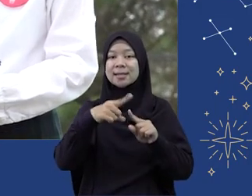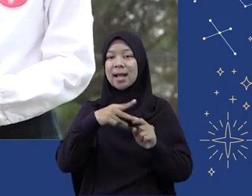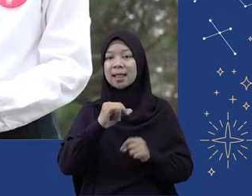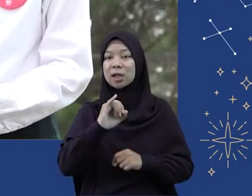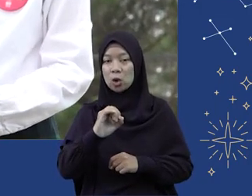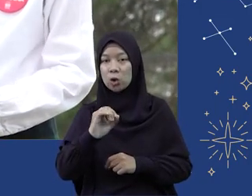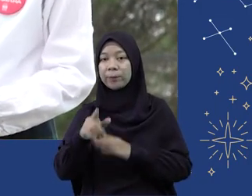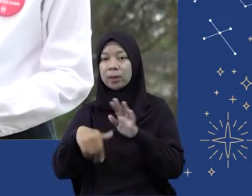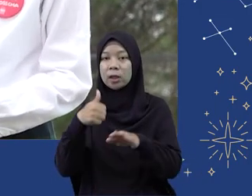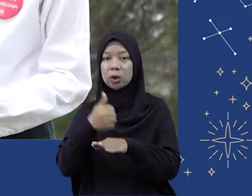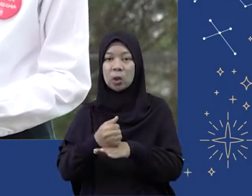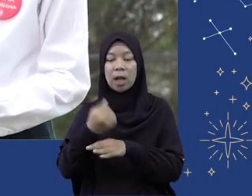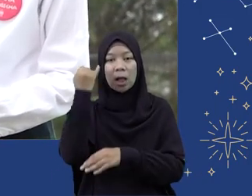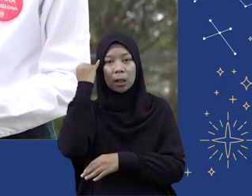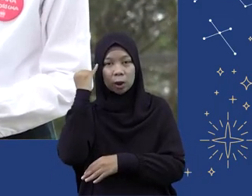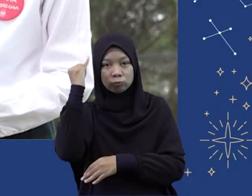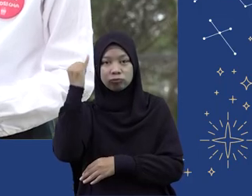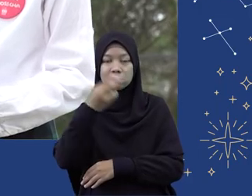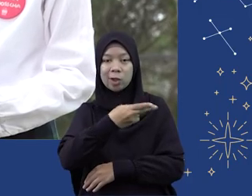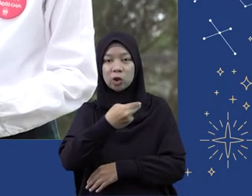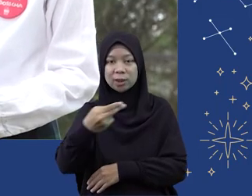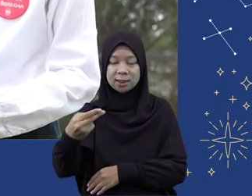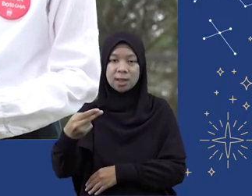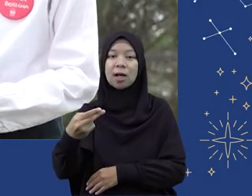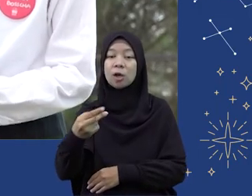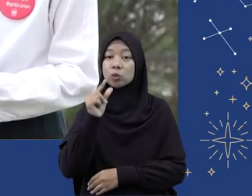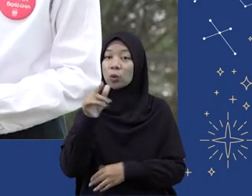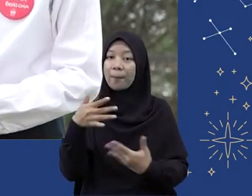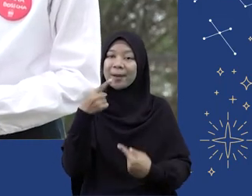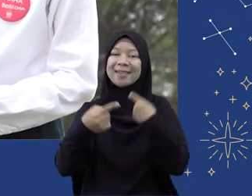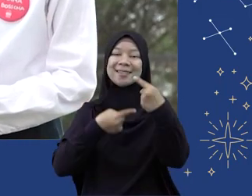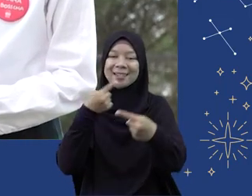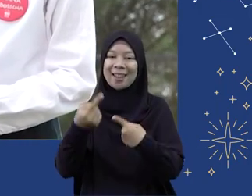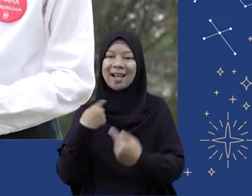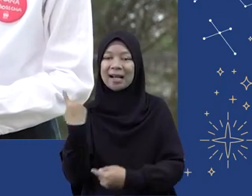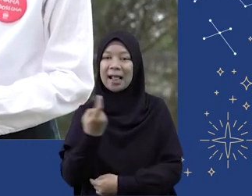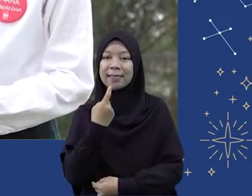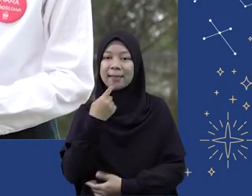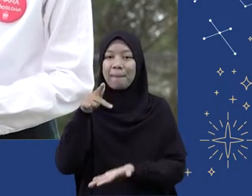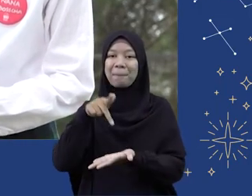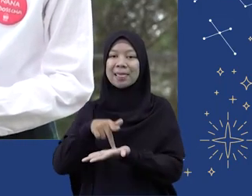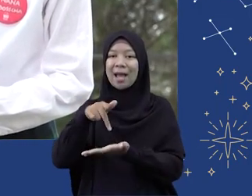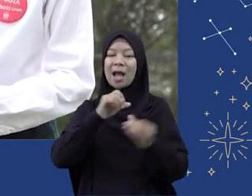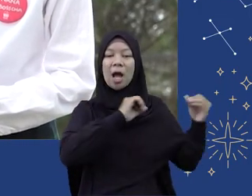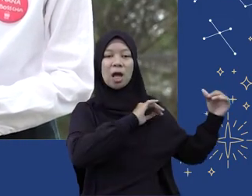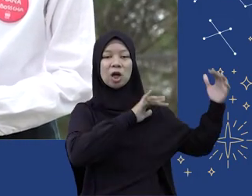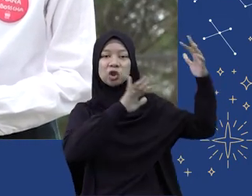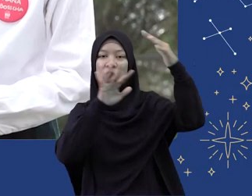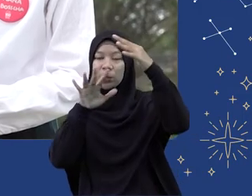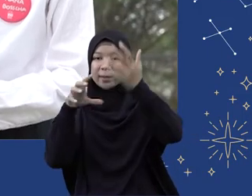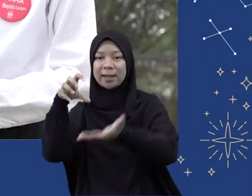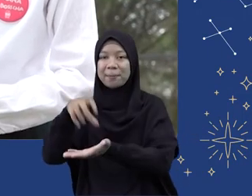ketua Akademi ilmu pengetahuan Indonesia untuk menceritakan kepada kita peta astronomi dan observasi